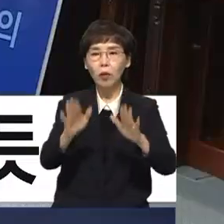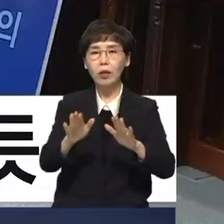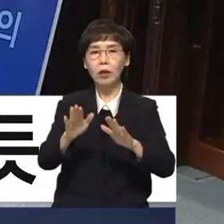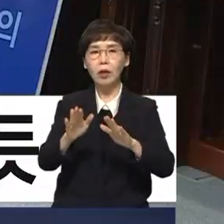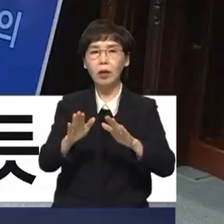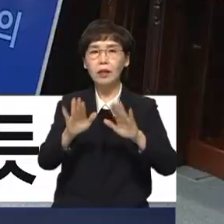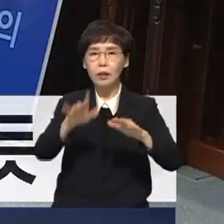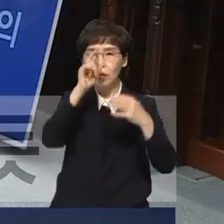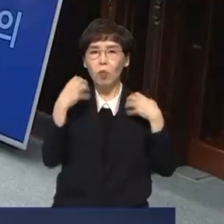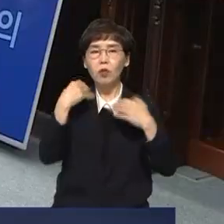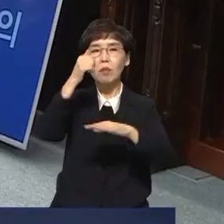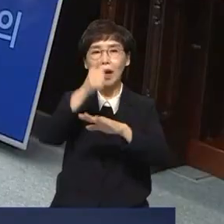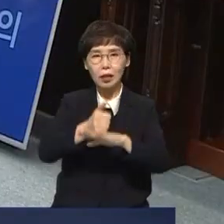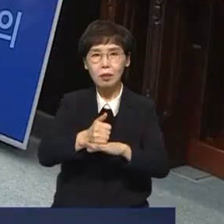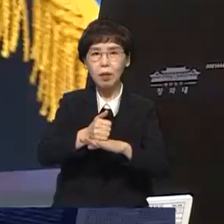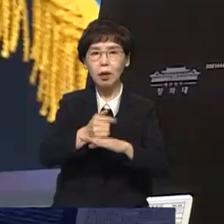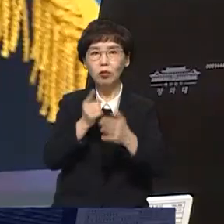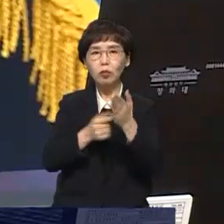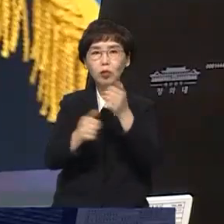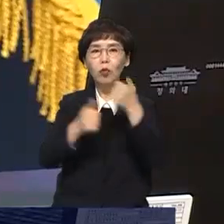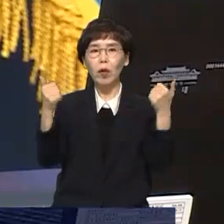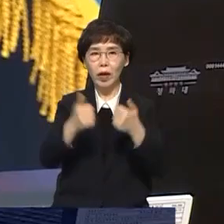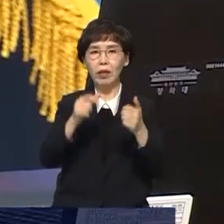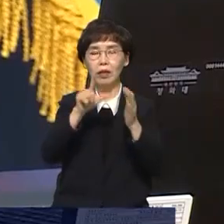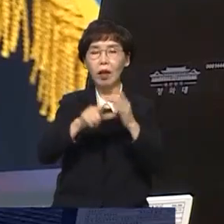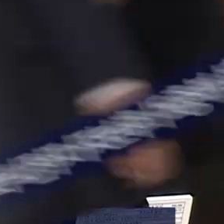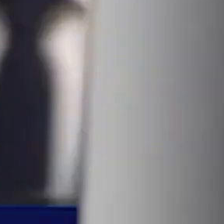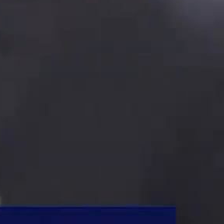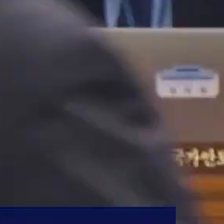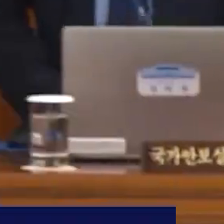국무회의에서 공포될 걸로 보입니다. SBS 강윤입니다.